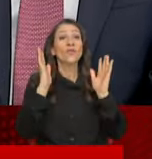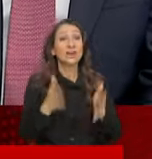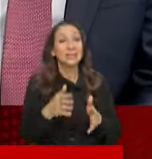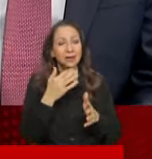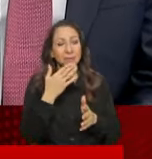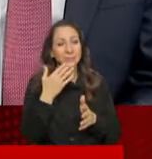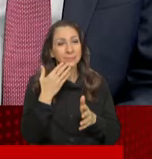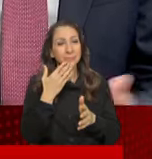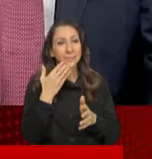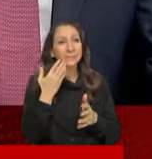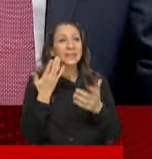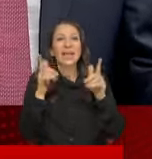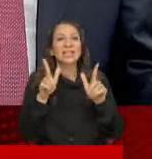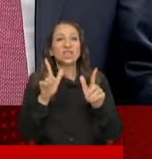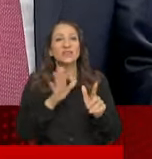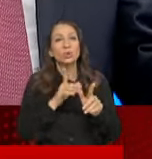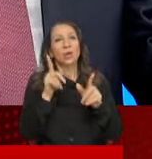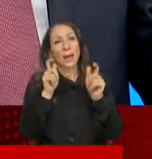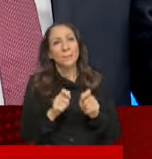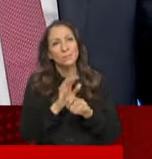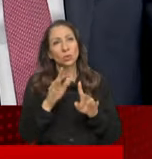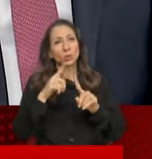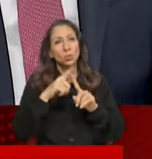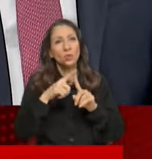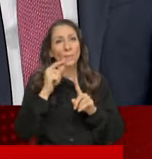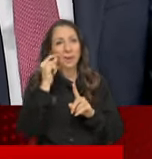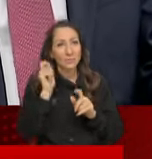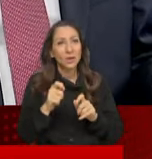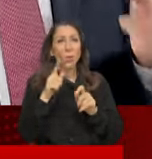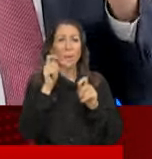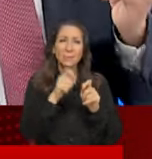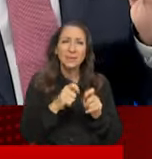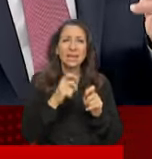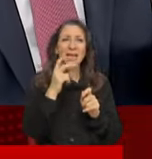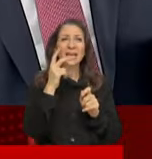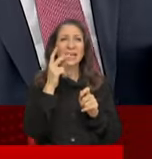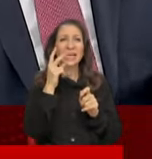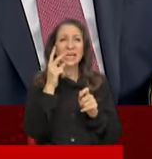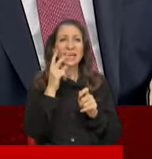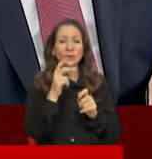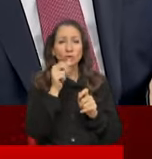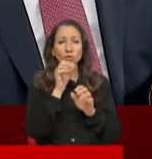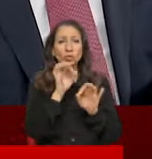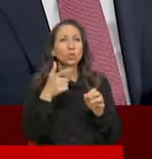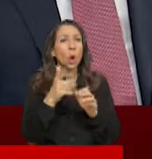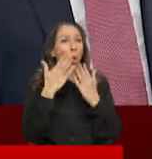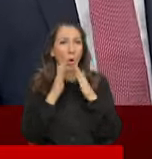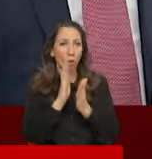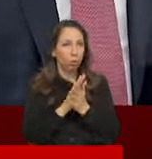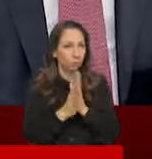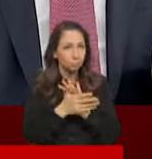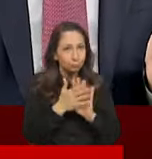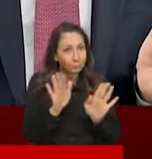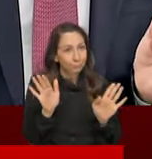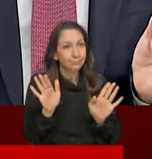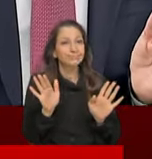çok yani ne ihtiyaç varsa onu yaptık Tufan Belin suu yaptık fek suyunu yaptık İki köy hariç susuz köyümüz kalmadı